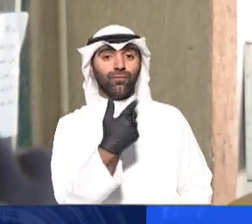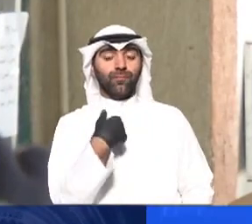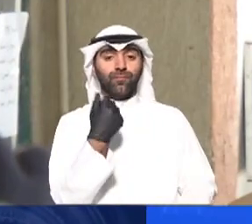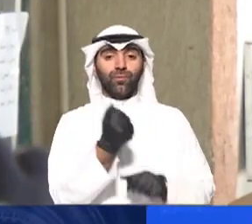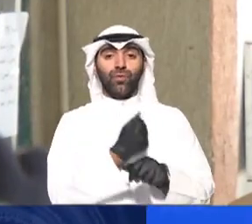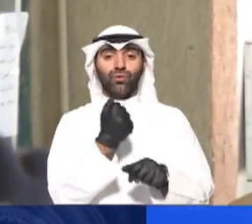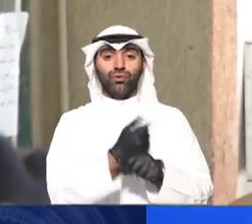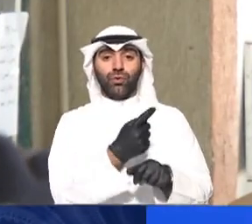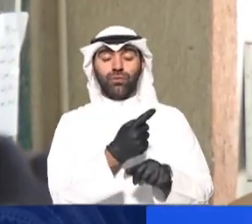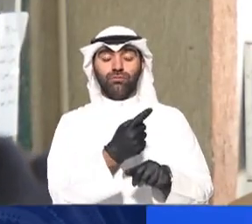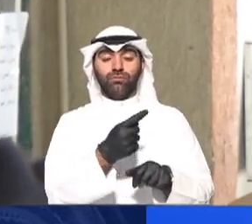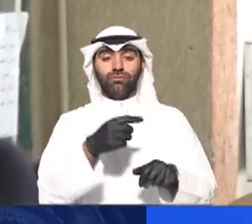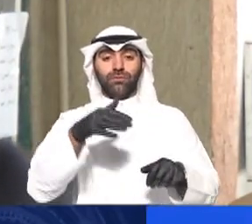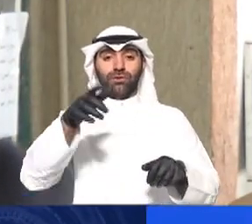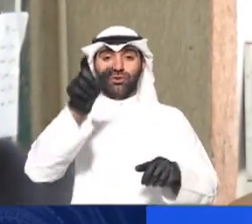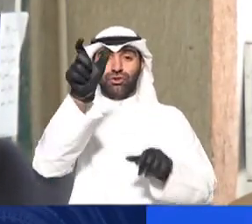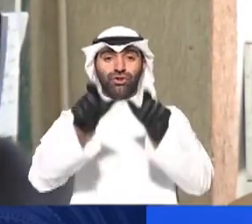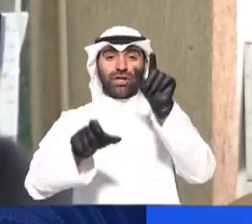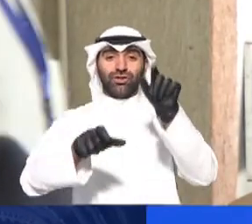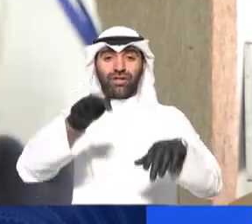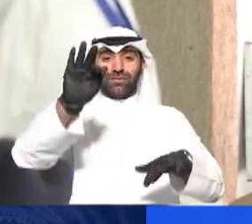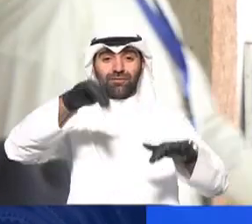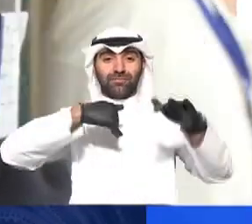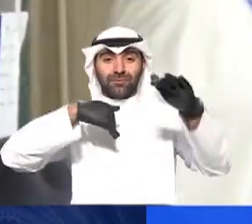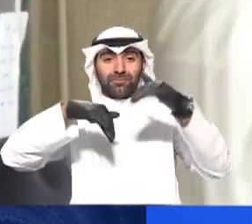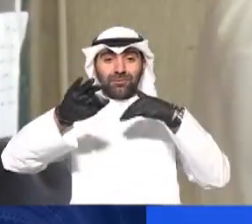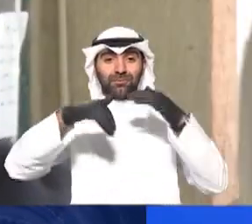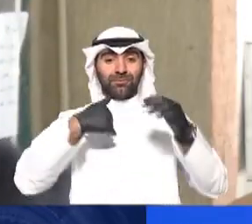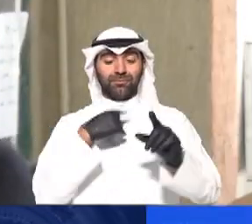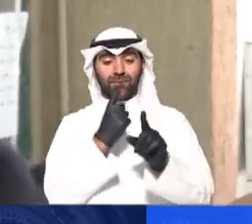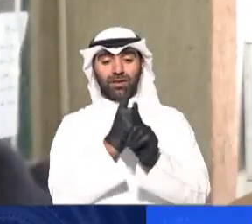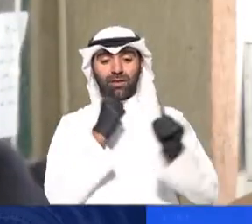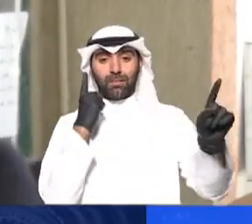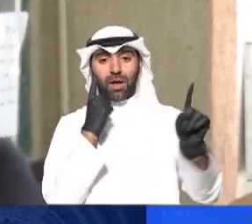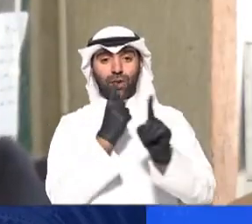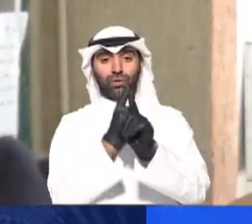الجمعية، بحيث أنه يكون في تباعد بين